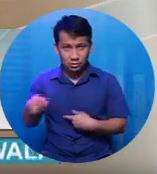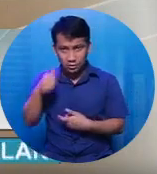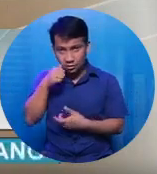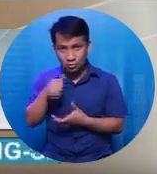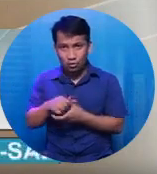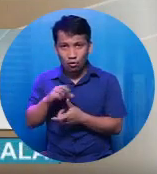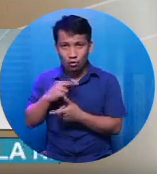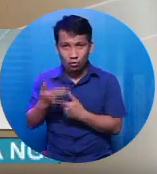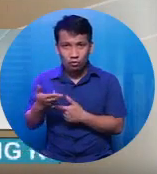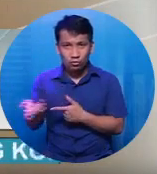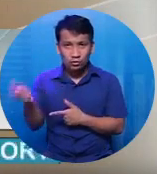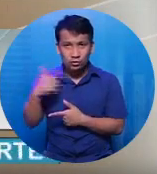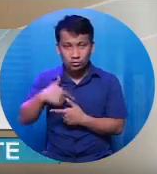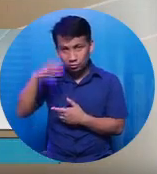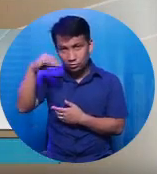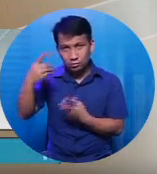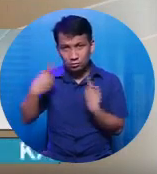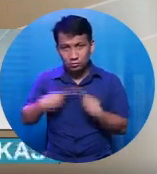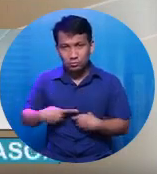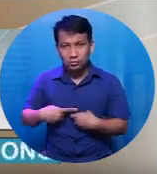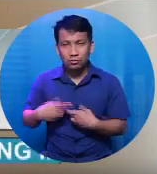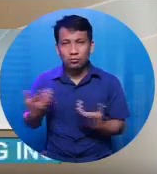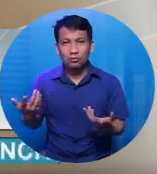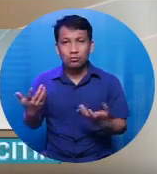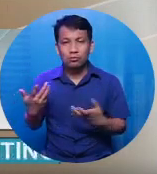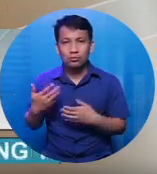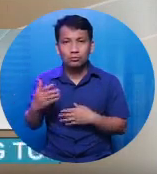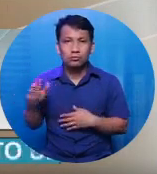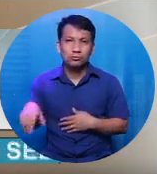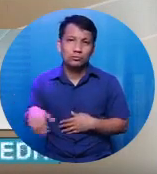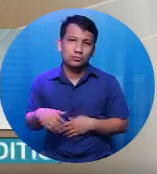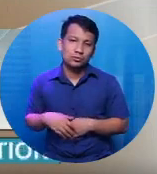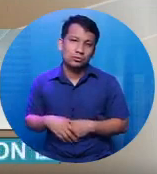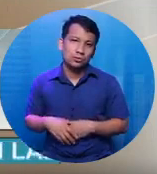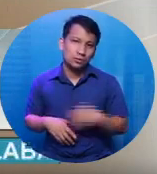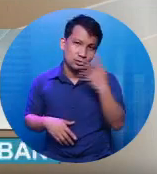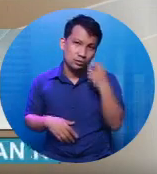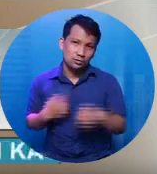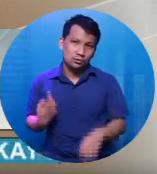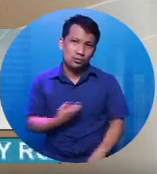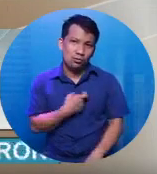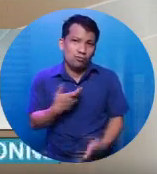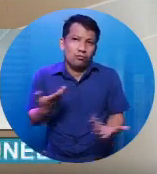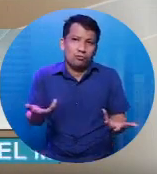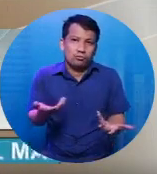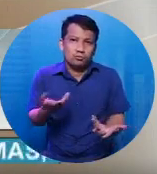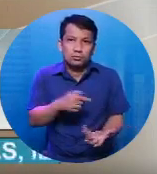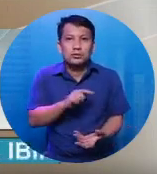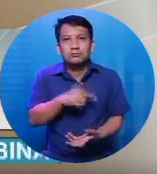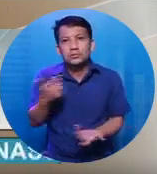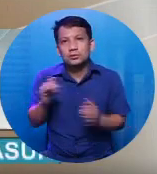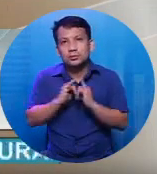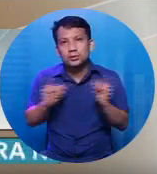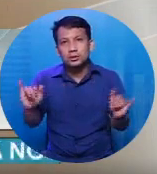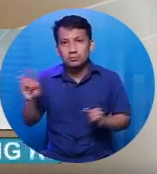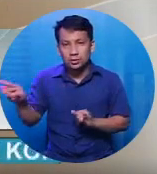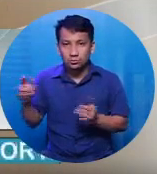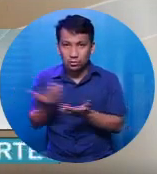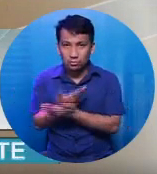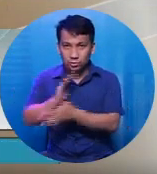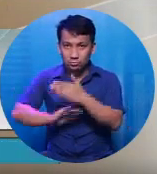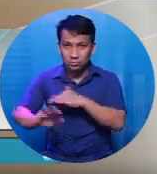si Mrs. suot-suot yung damit nung lalaking yun, ang kapitbahay nyo? Siyempre po, sir, masakit talaga. Oo. Oh. Lalo pa ito, kapapanganak